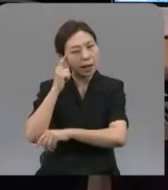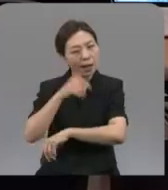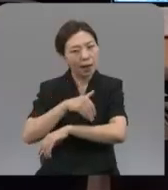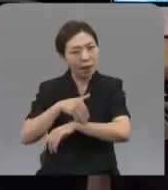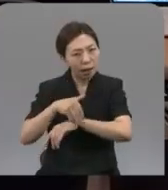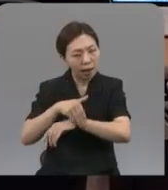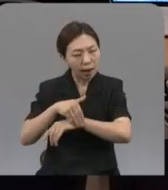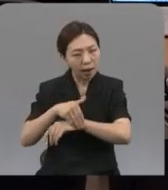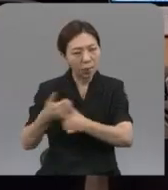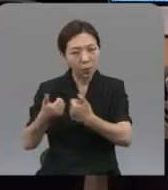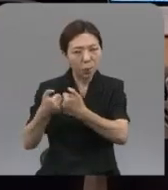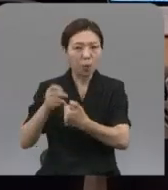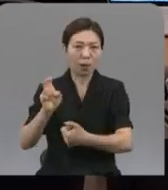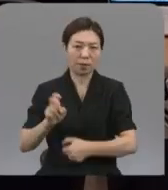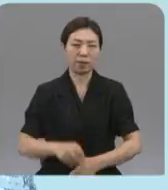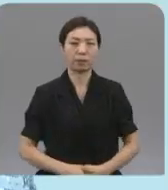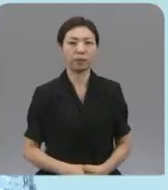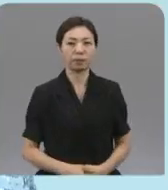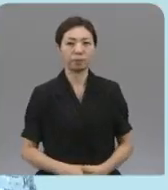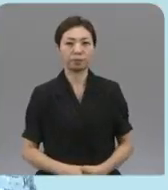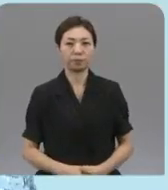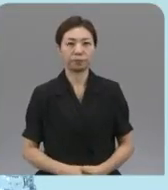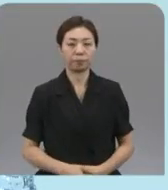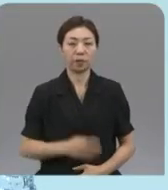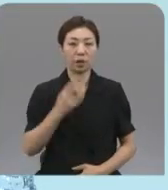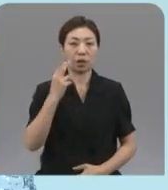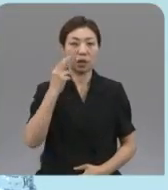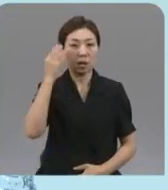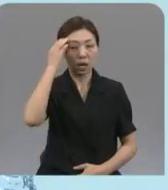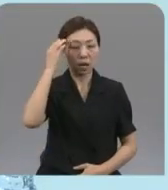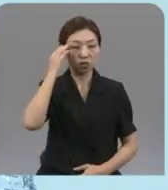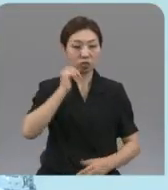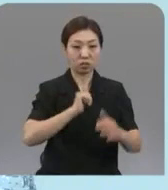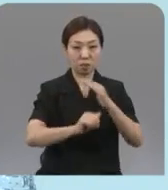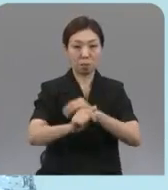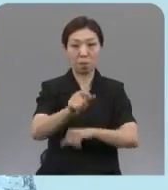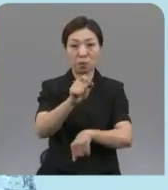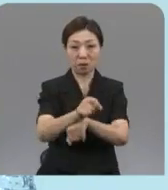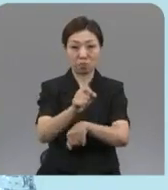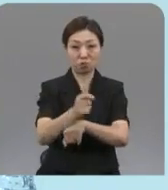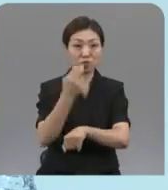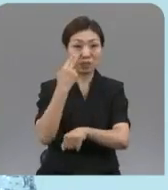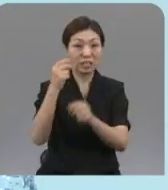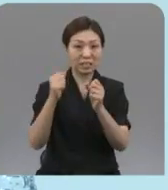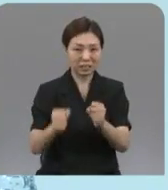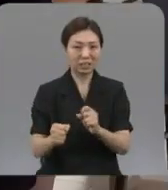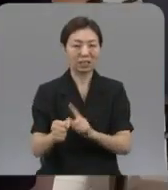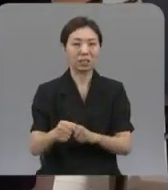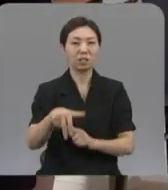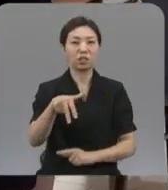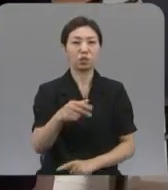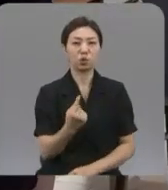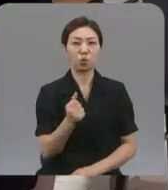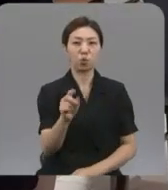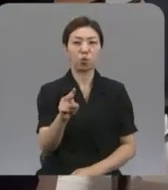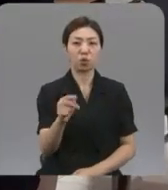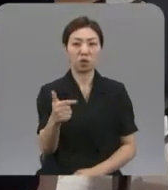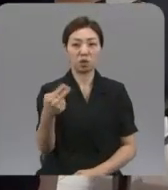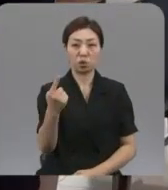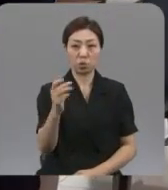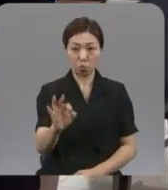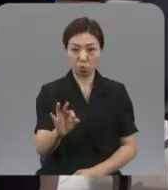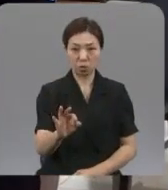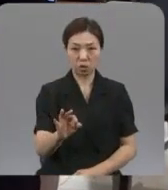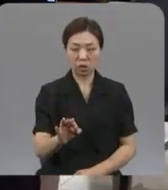韩国政府表示，本月在美国举行韩国、美国和日本首脑会谈，是由于韩日关系得到了改善。外交界